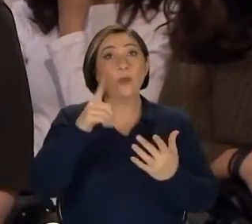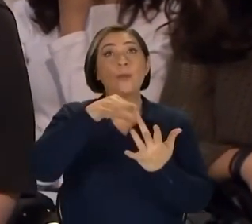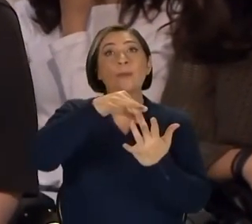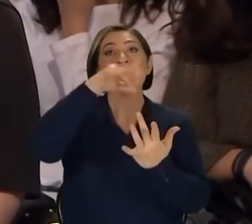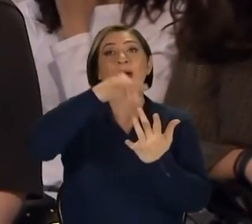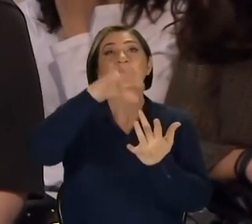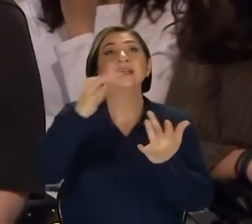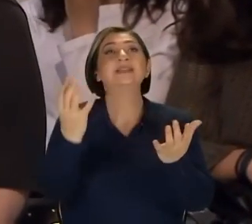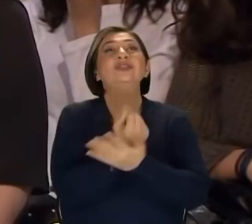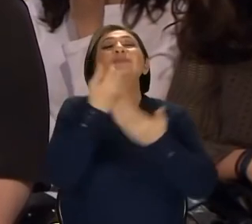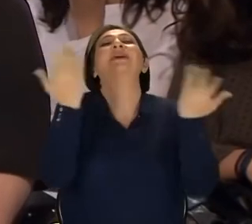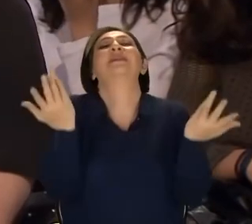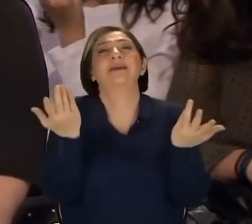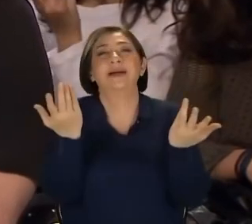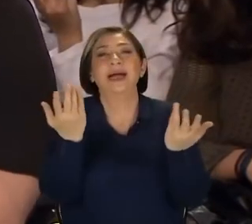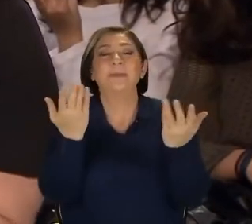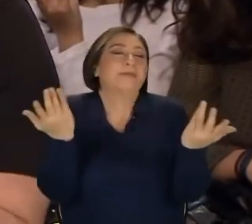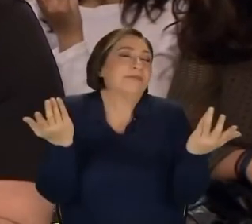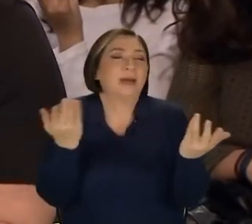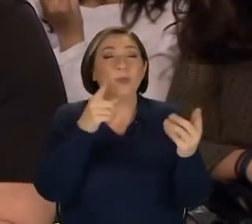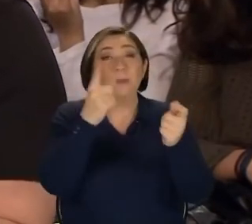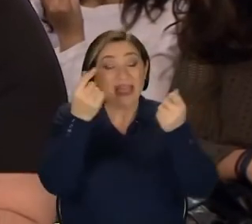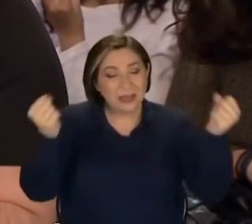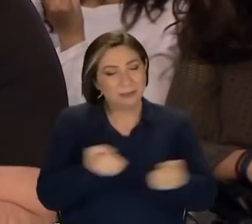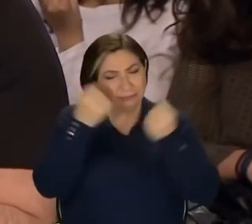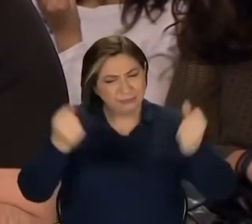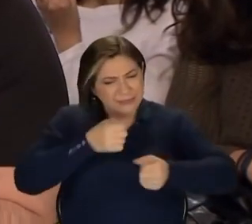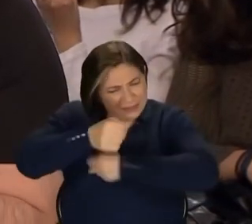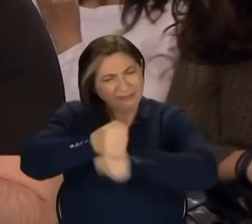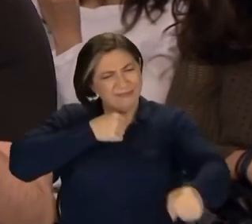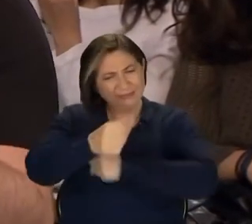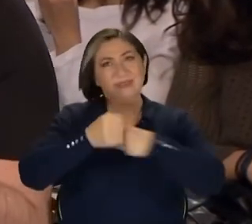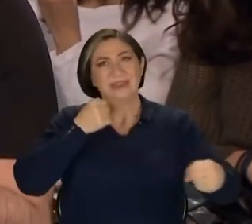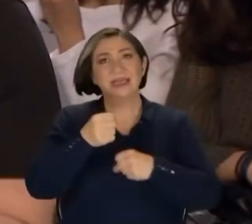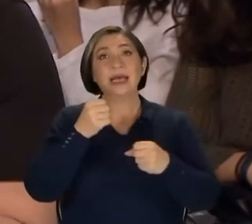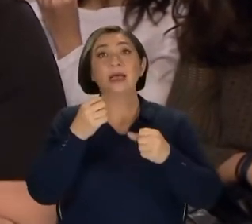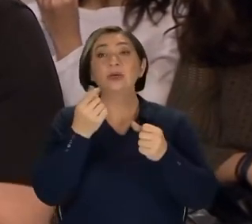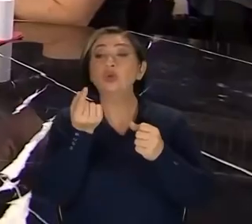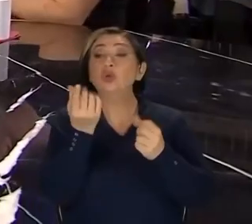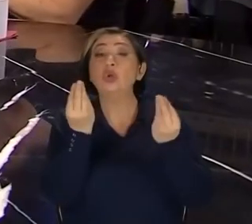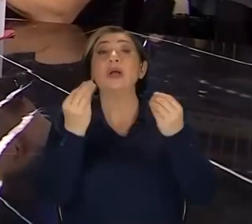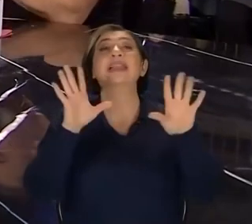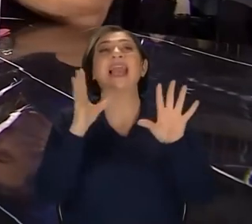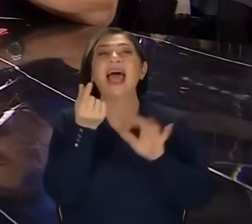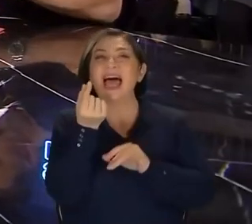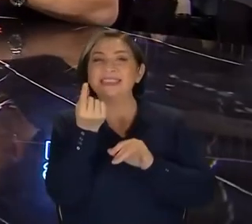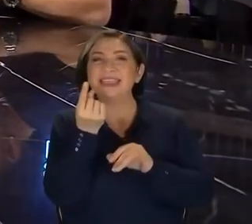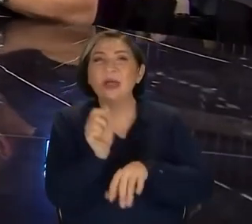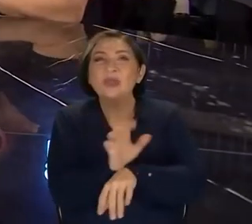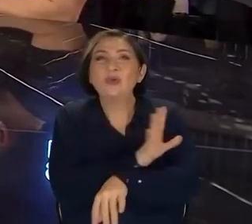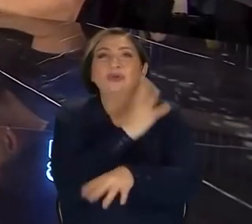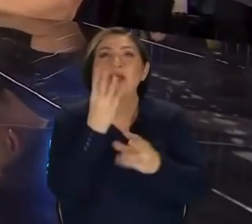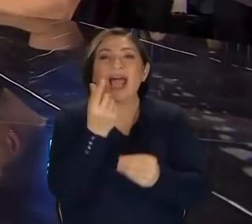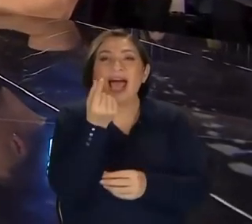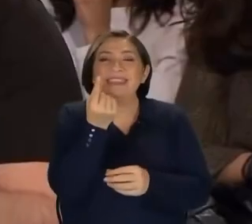piyangodan çıkmadı ki bu hayat. Yani bu bir gayretle, ne bileyim yani çokla değil azla, duygusal anlamda